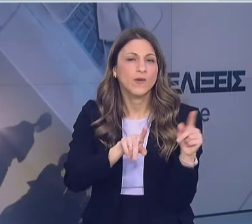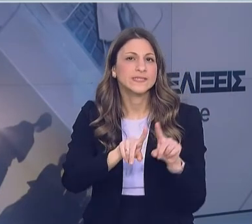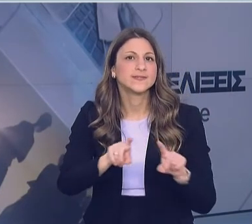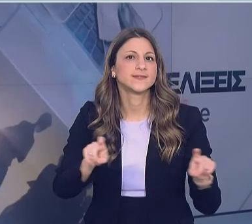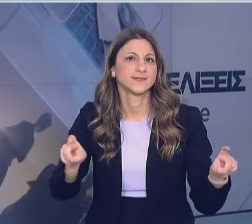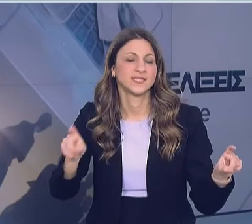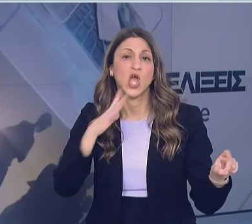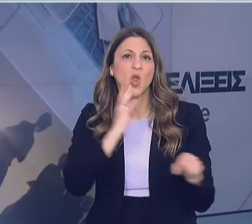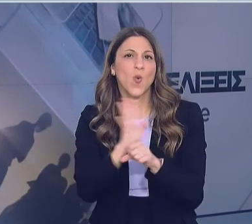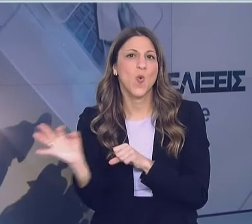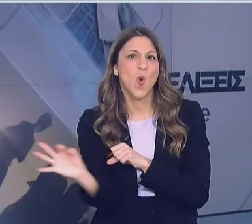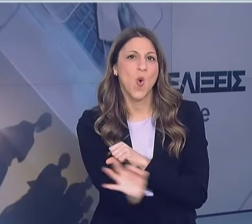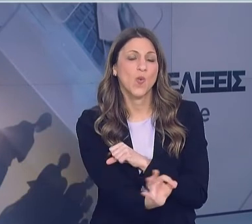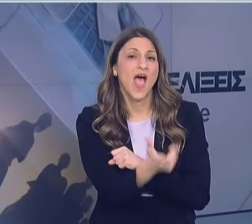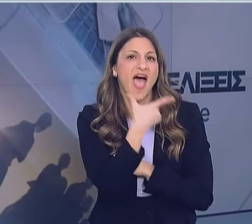οποίος διασπείρεται ταχύτατα.